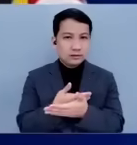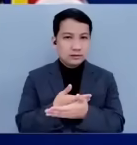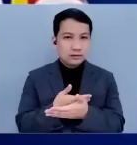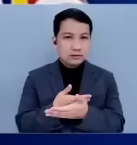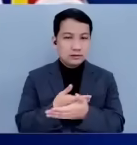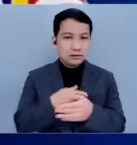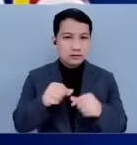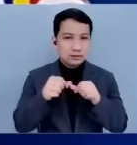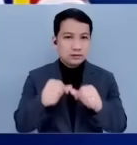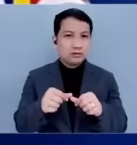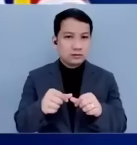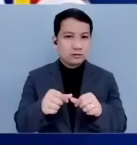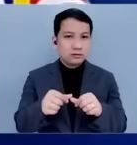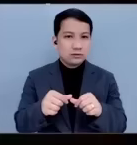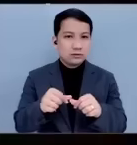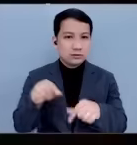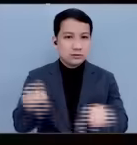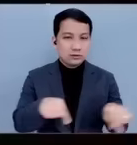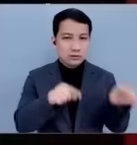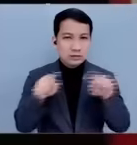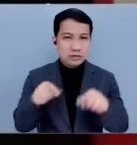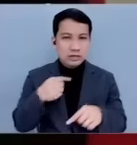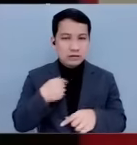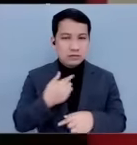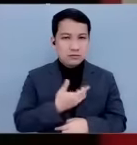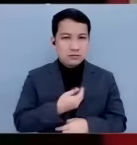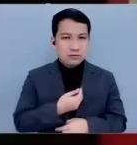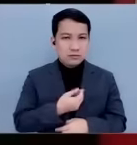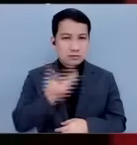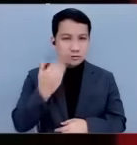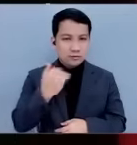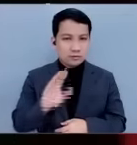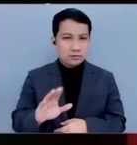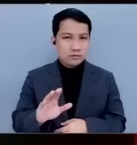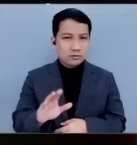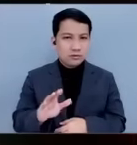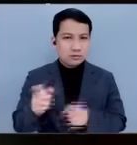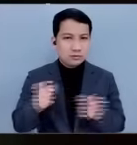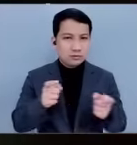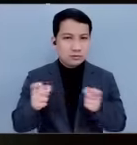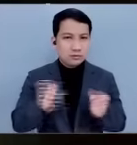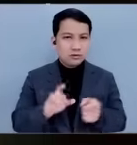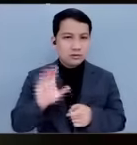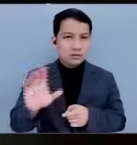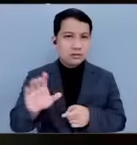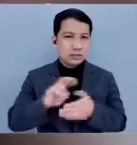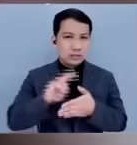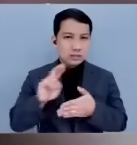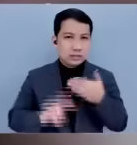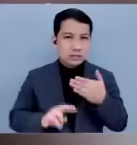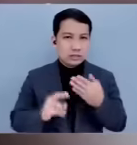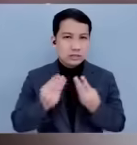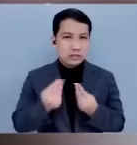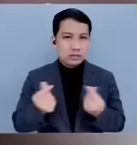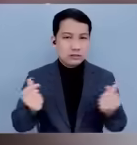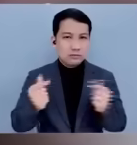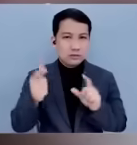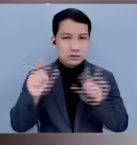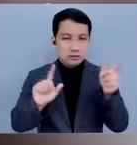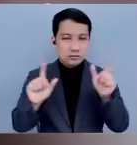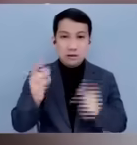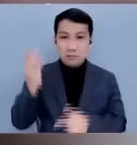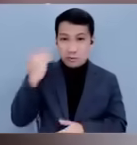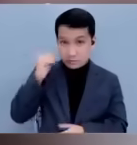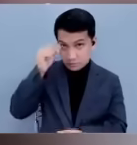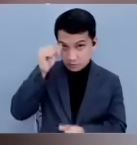bola. Kinakabahan tuloy ang mga tumataya dahil baka minamanipula na raw ang resulta ng loto. Kamakailan, matatanda ang